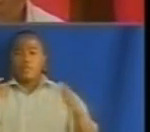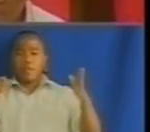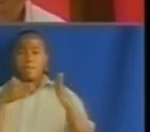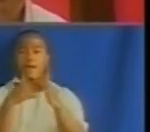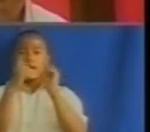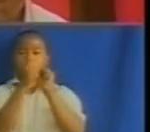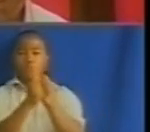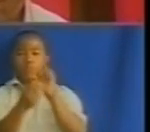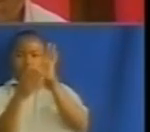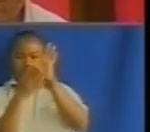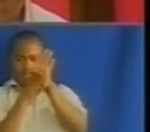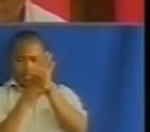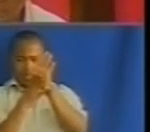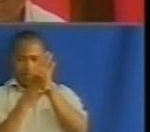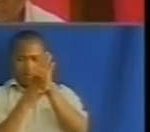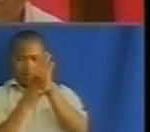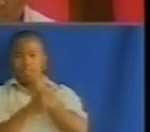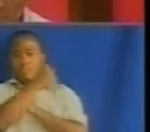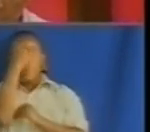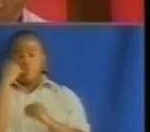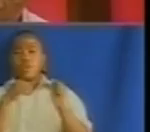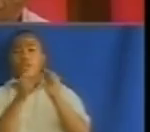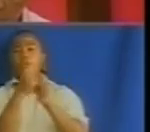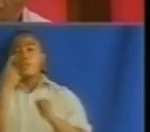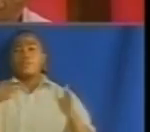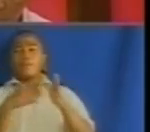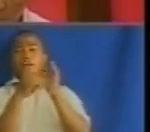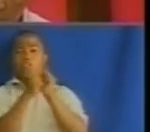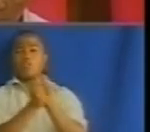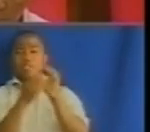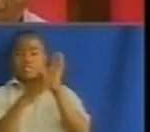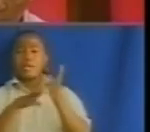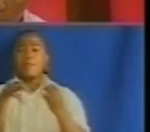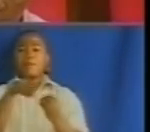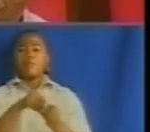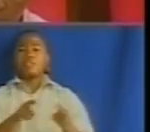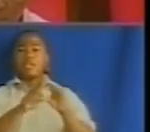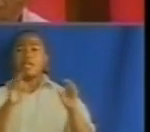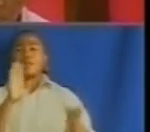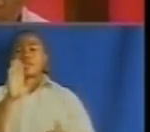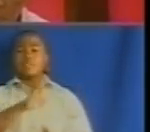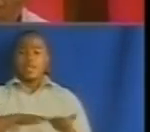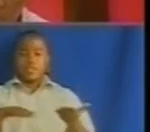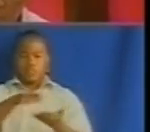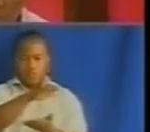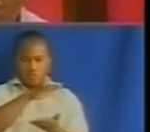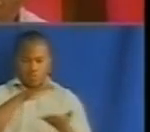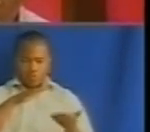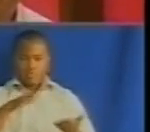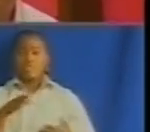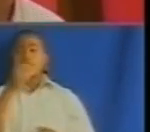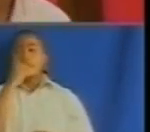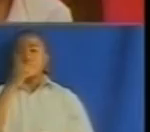sura toka ya 11 mpaka 19 na ibara ya 158 mpaka 289 napiga kura ndio.